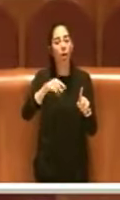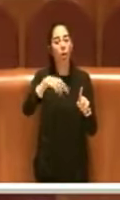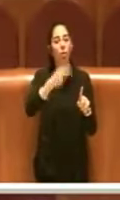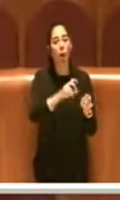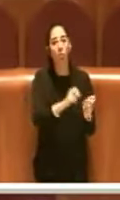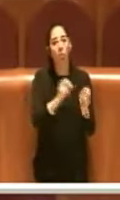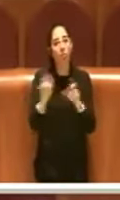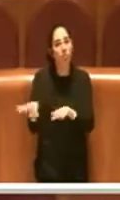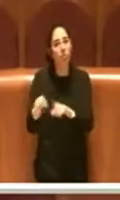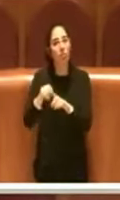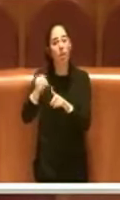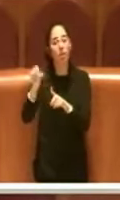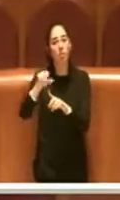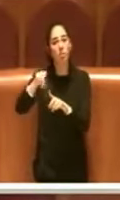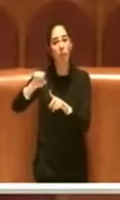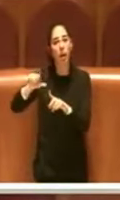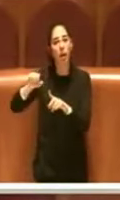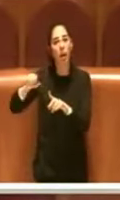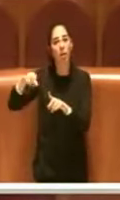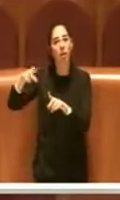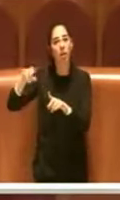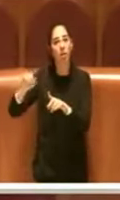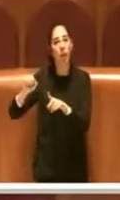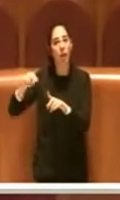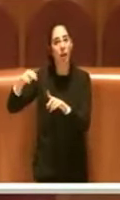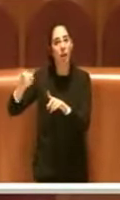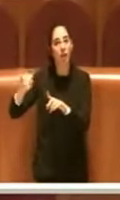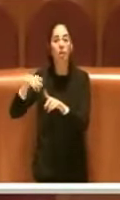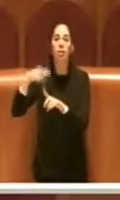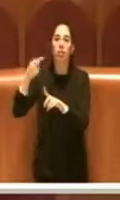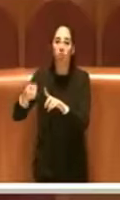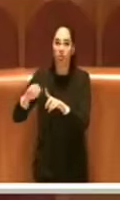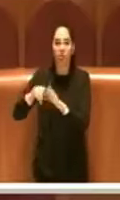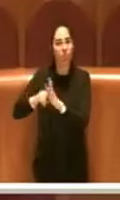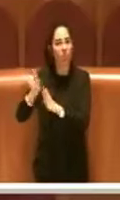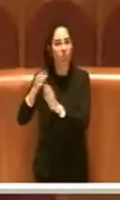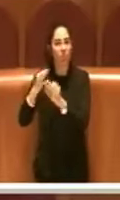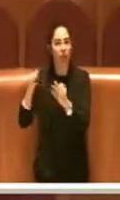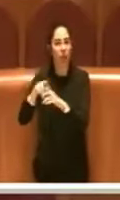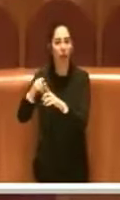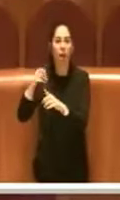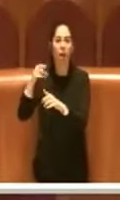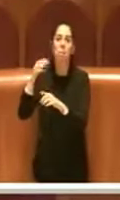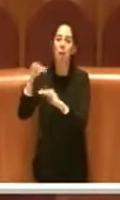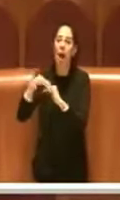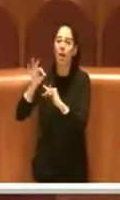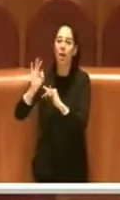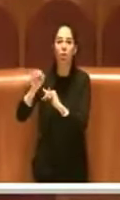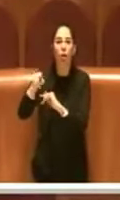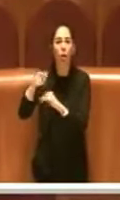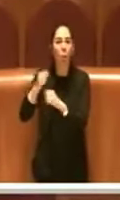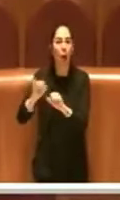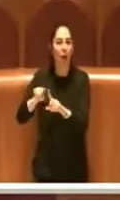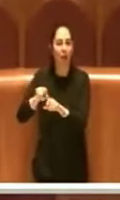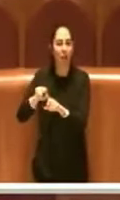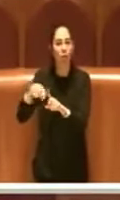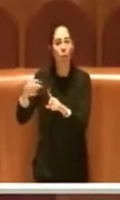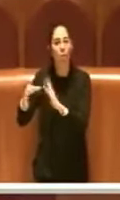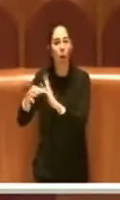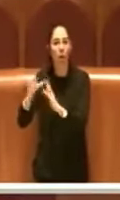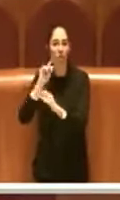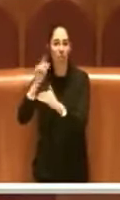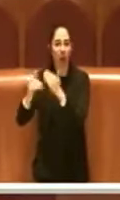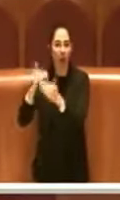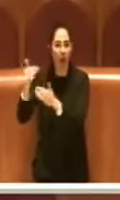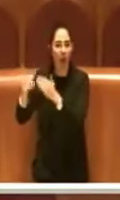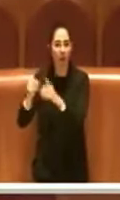sono fuori pericolo. Tra l'altro il marito è anche adesso risultato negativo al test, quindi la malattia ha avuto questo virus,